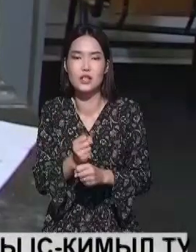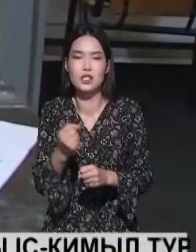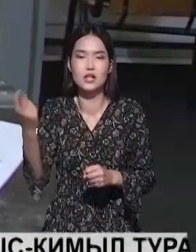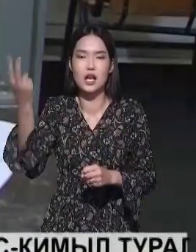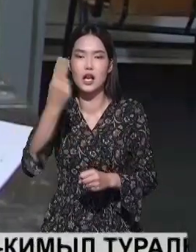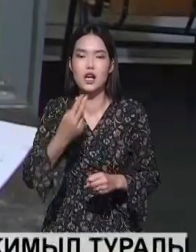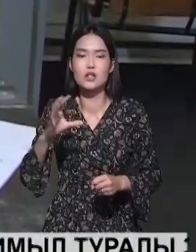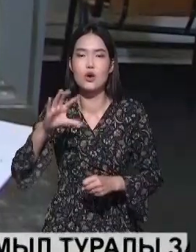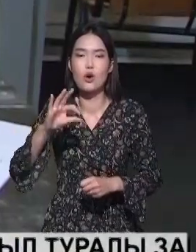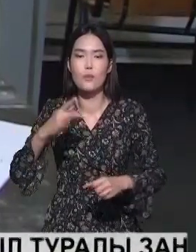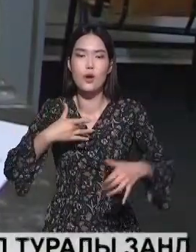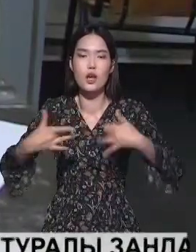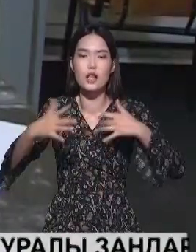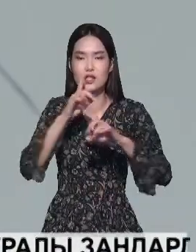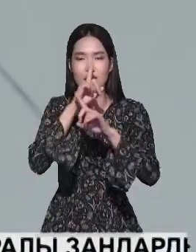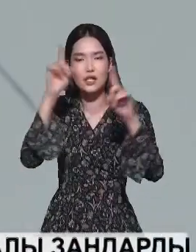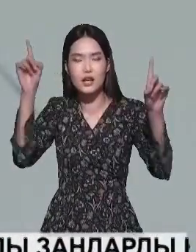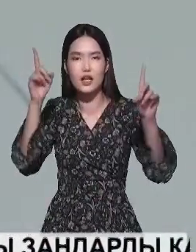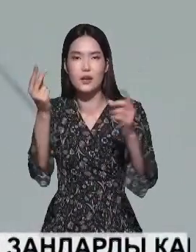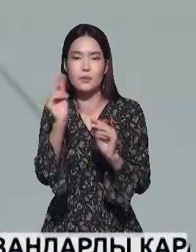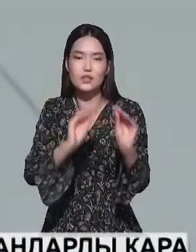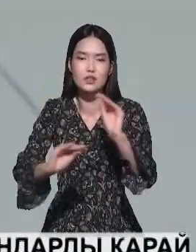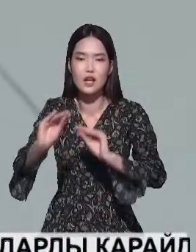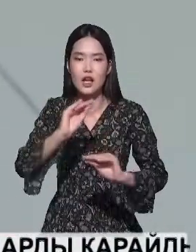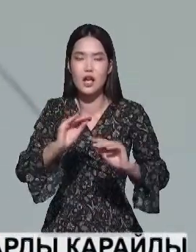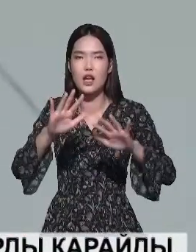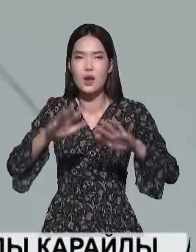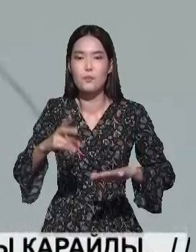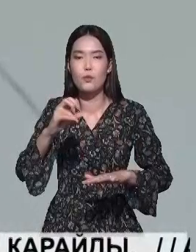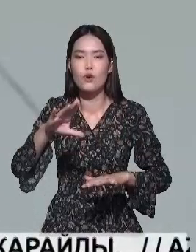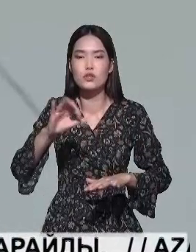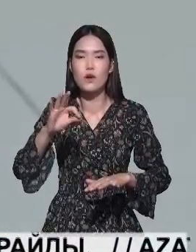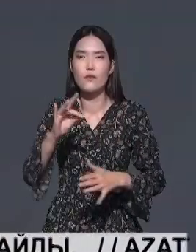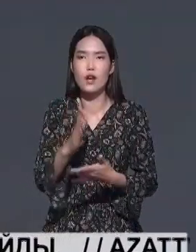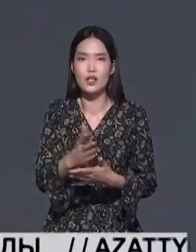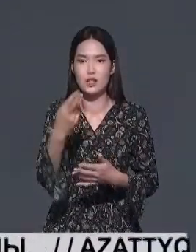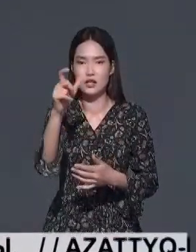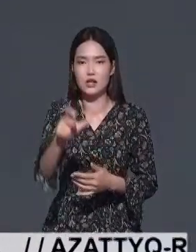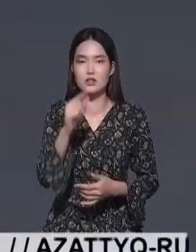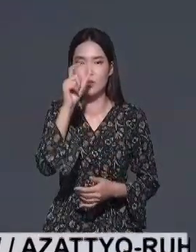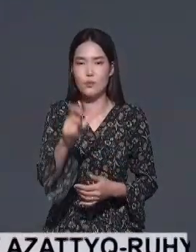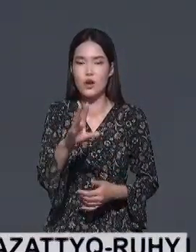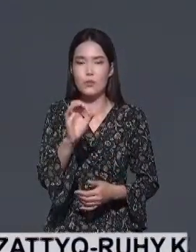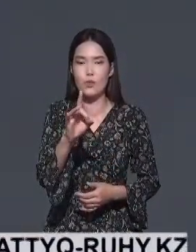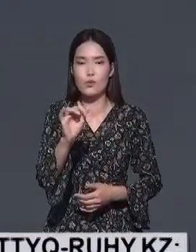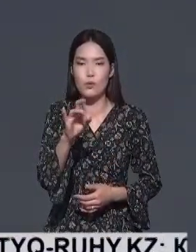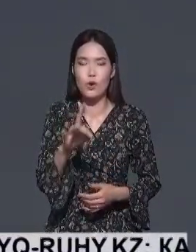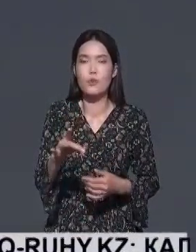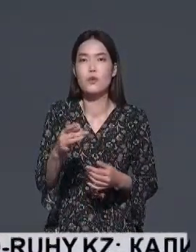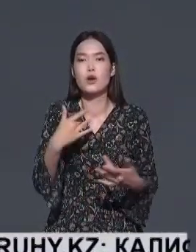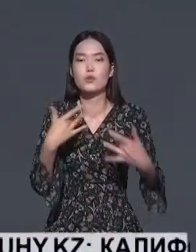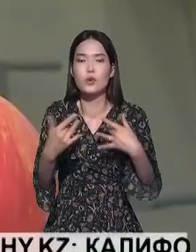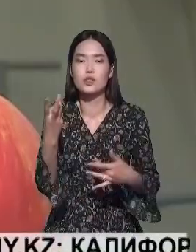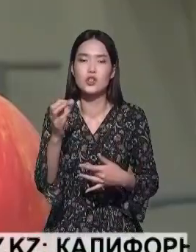опера театрында осында ерекше бұйымдарды жасайтын 11 бутафор бар. Соның бірі Ерзат Елшібаев. Оң қолынан өнер тамған шебер